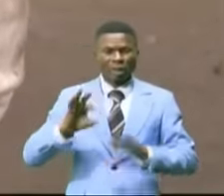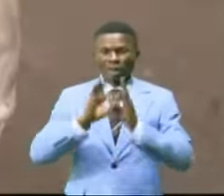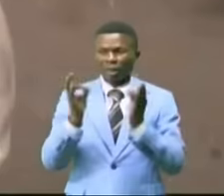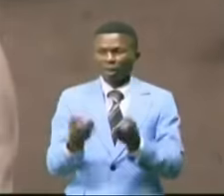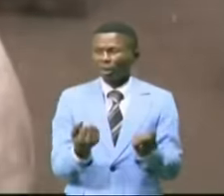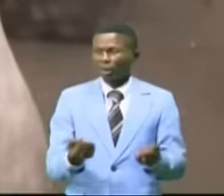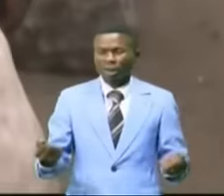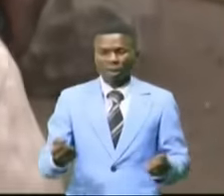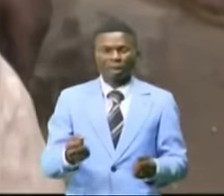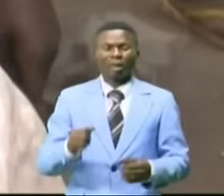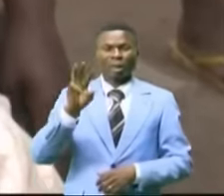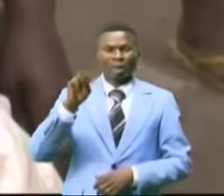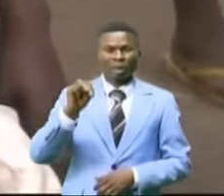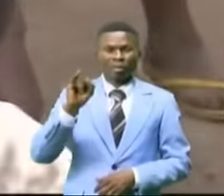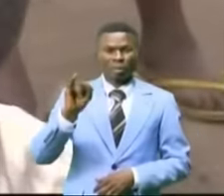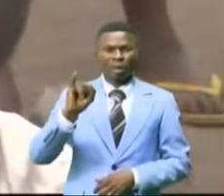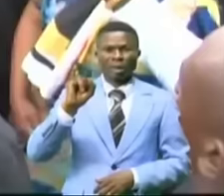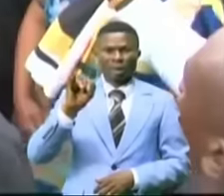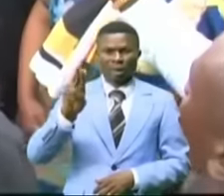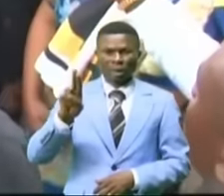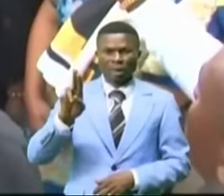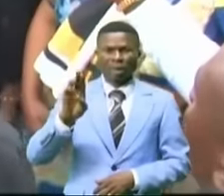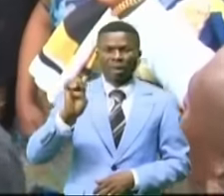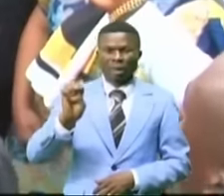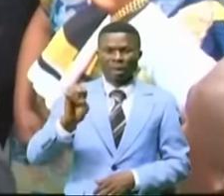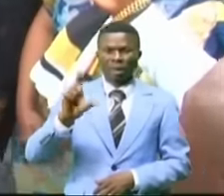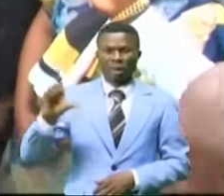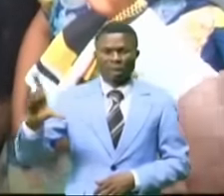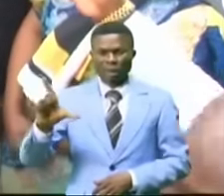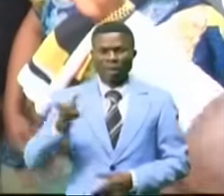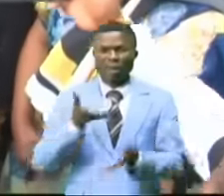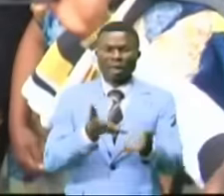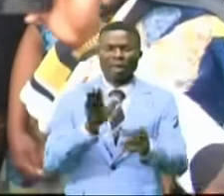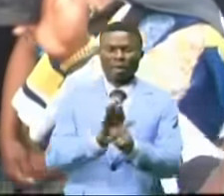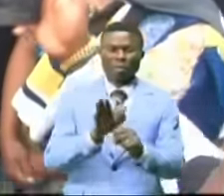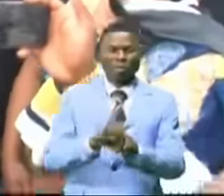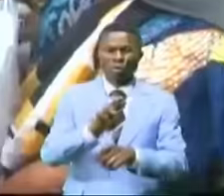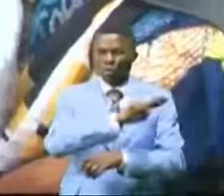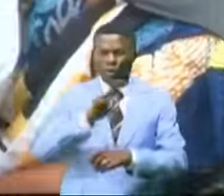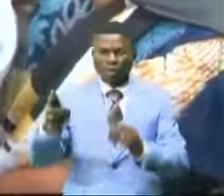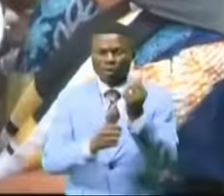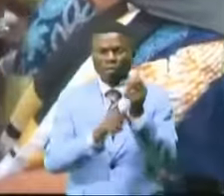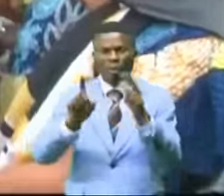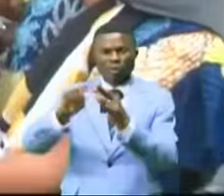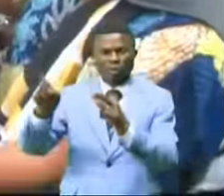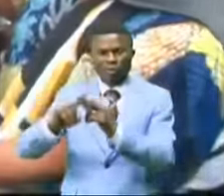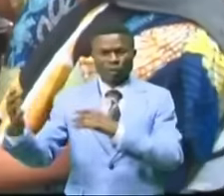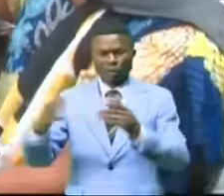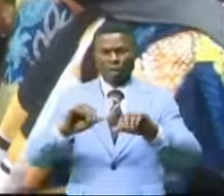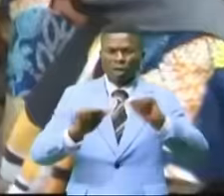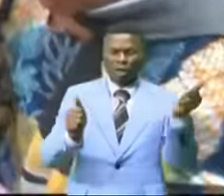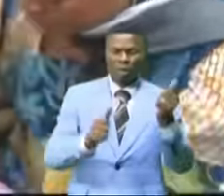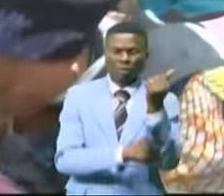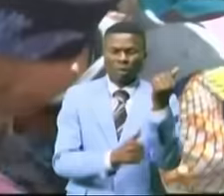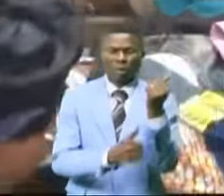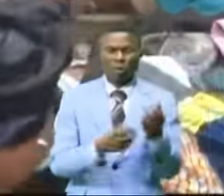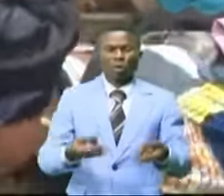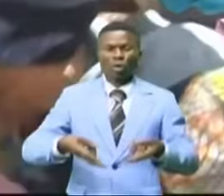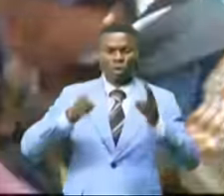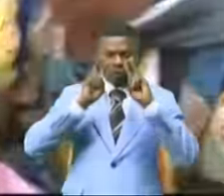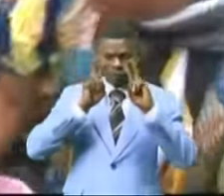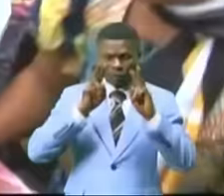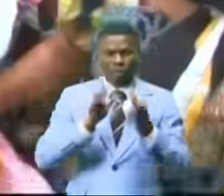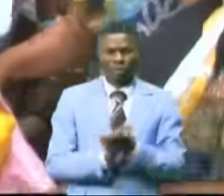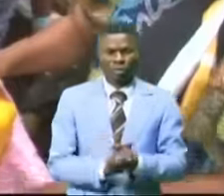et Familles, Mireille Massangou Bibi-Muloko, a assisté plus de 2000 déplacés des guerres et plusieurs autres vulnérables.